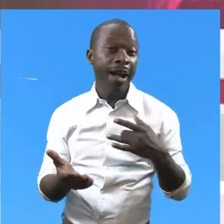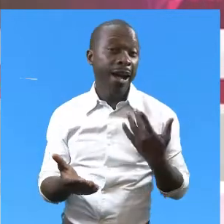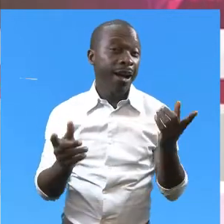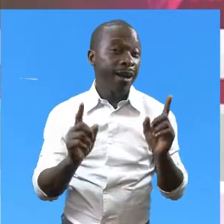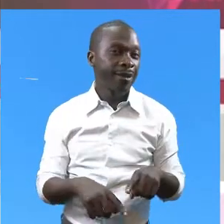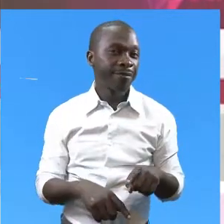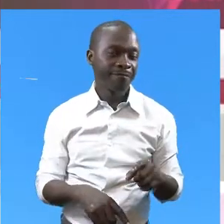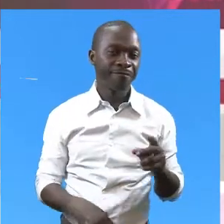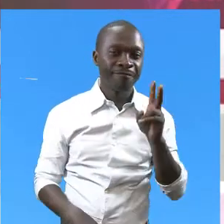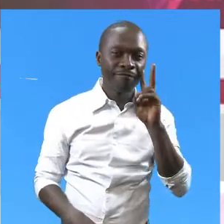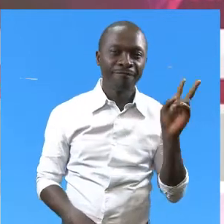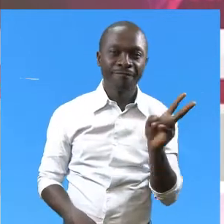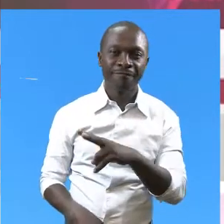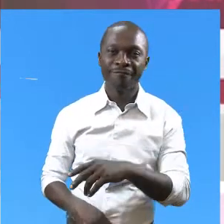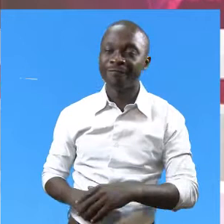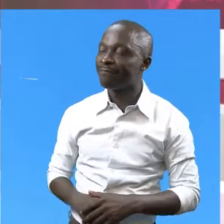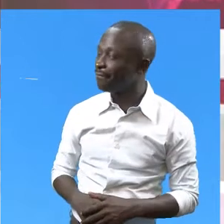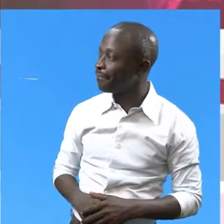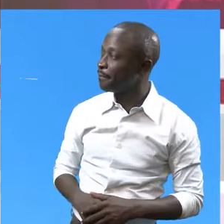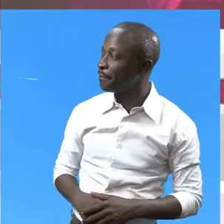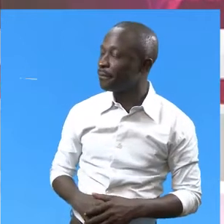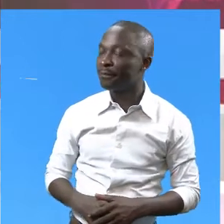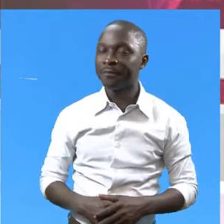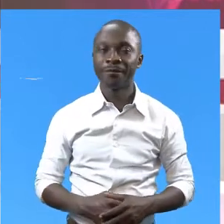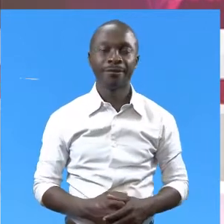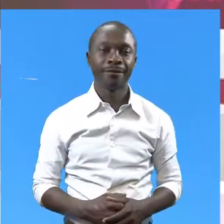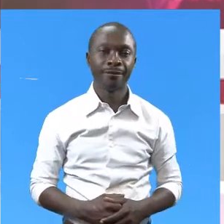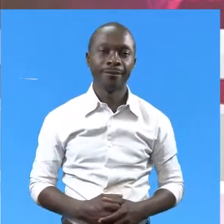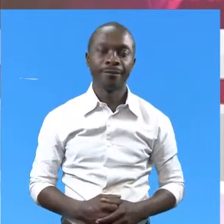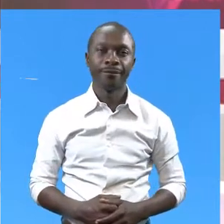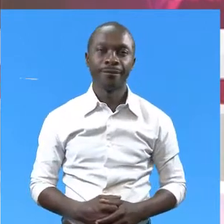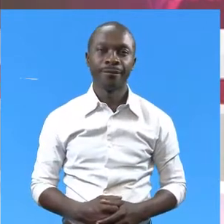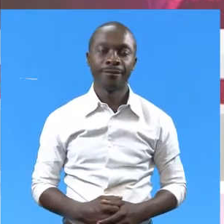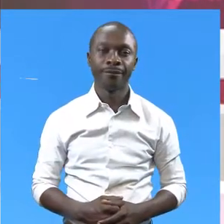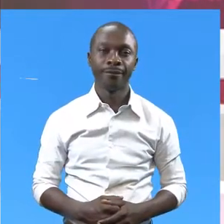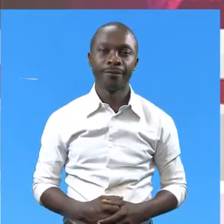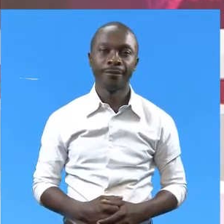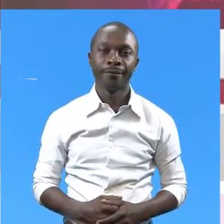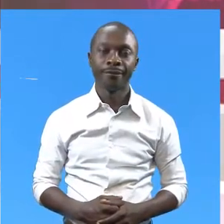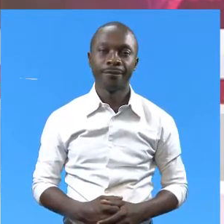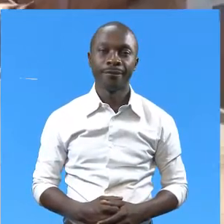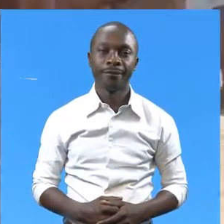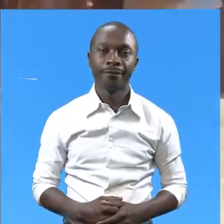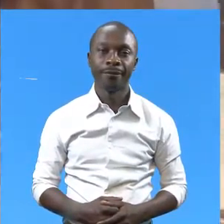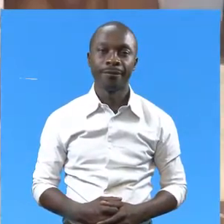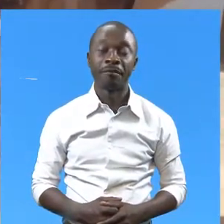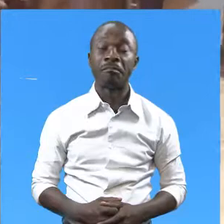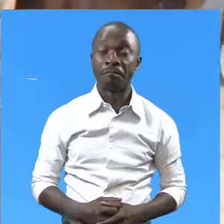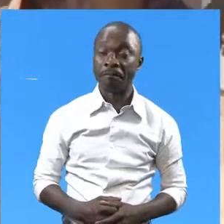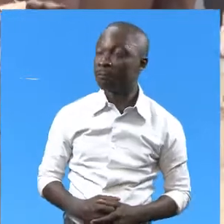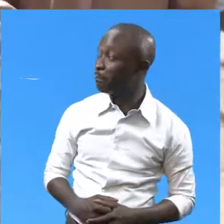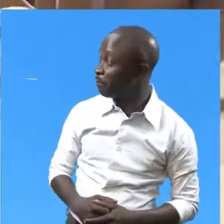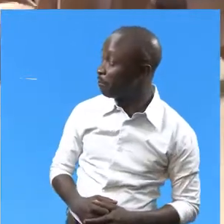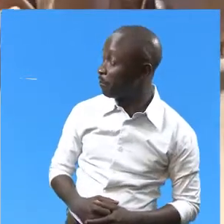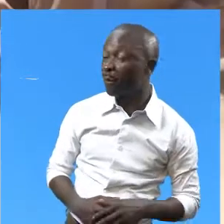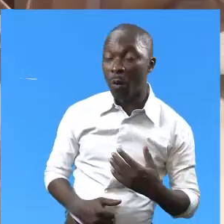Nos reporters Fabien Payanfou et Amidou Kaou reviennent sur cette cérémonie.